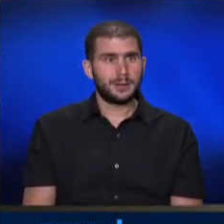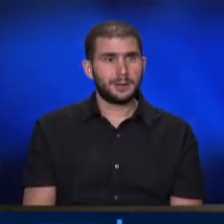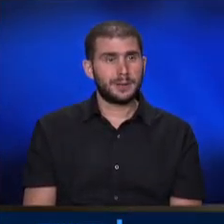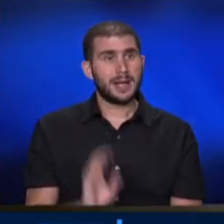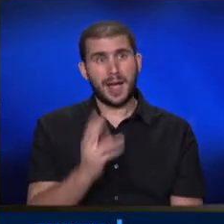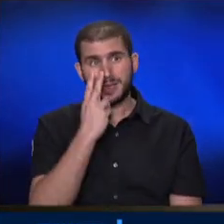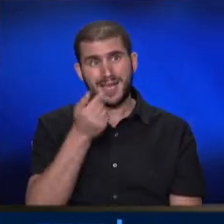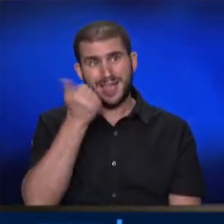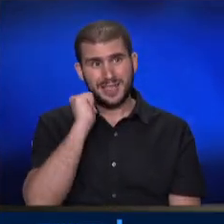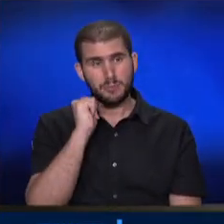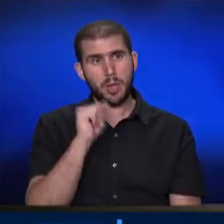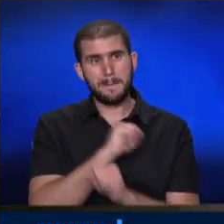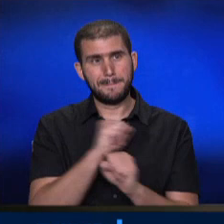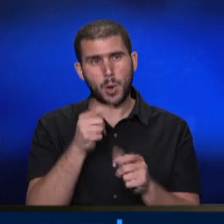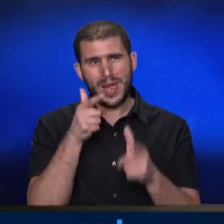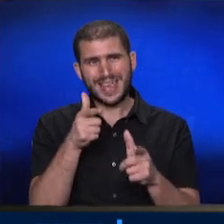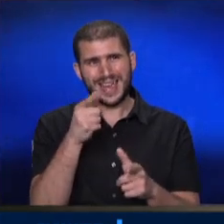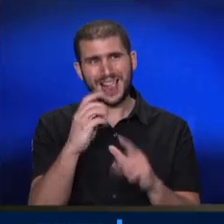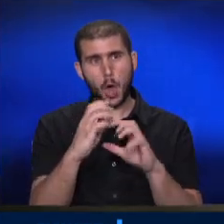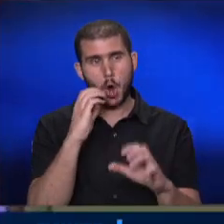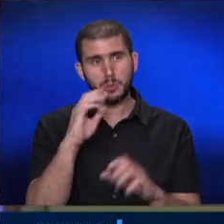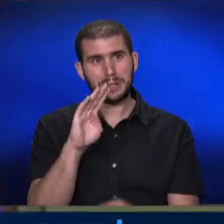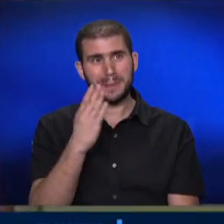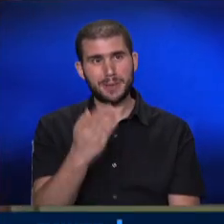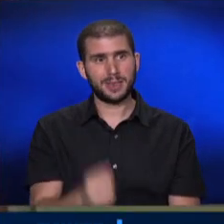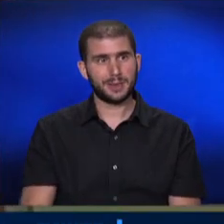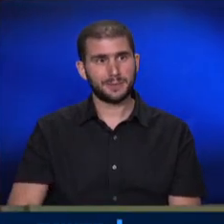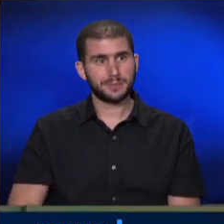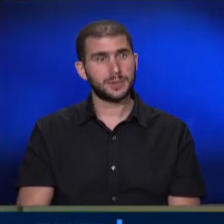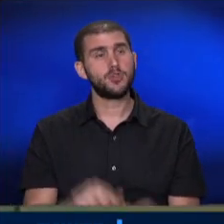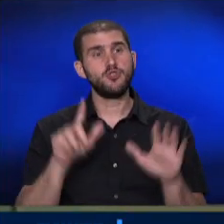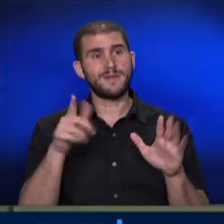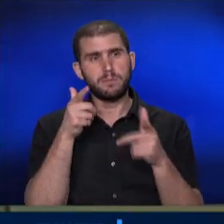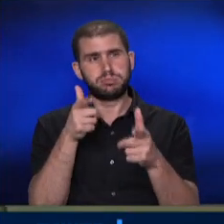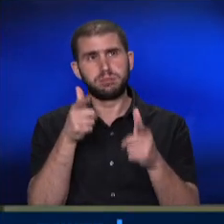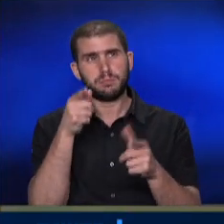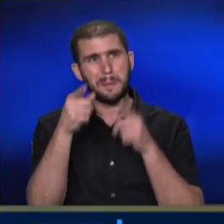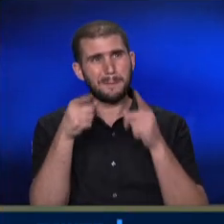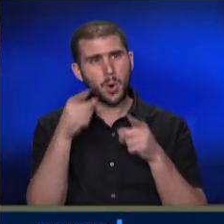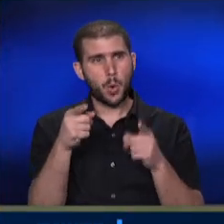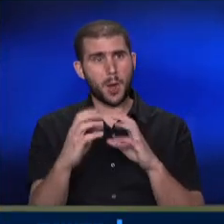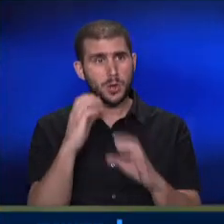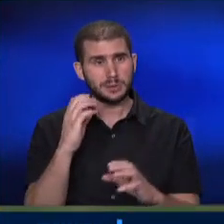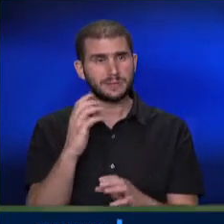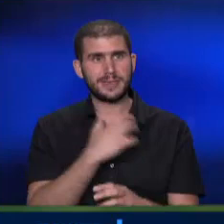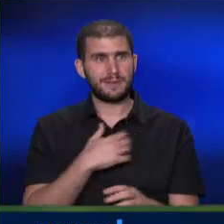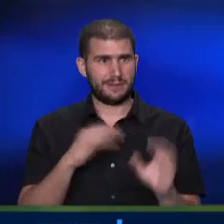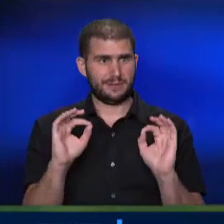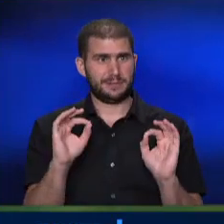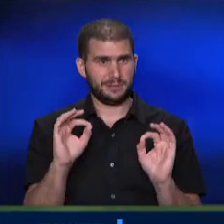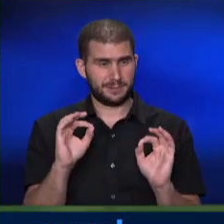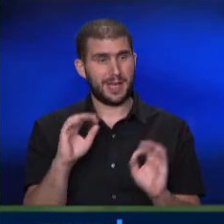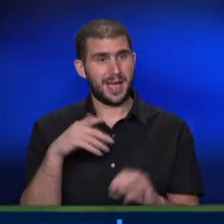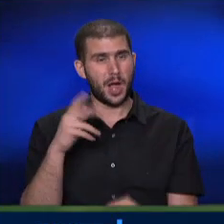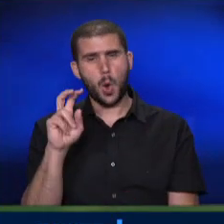כך נראה אמש פיגוע ירי לעבר אוטובוס בבנימין. לפחות 7 קליעים פגעו באוטובוס, אך לא היו נפגעים. קצת